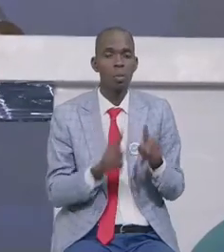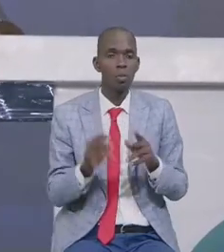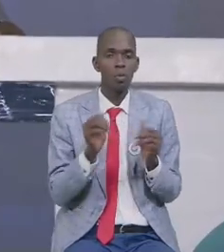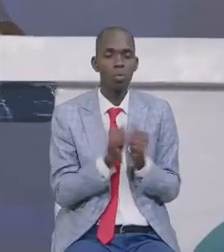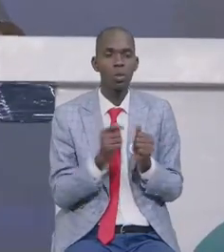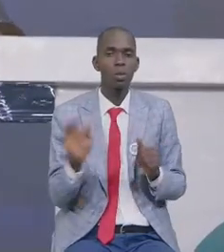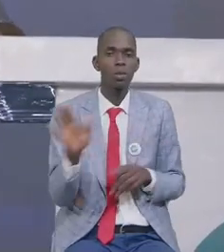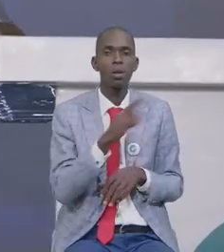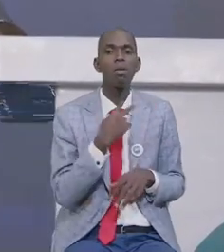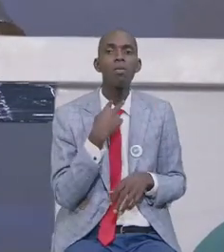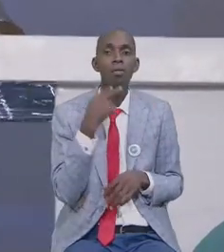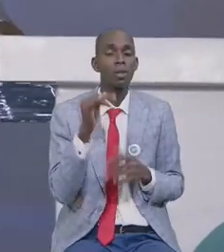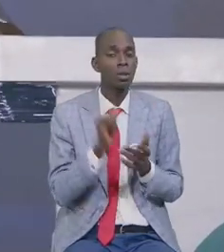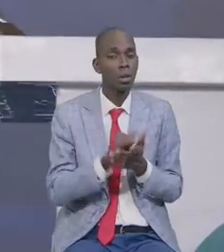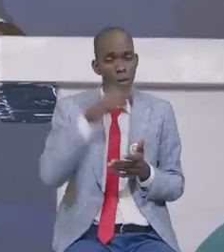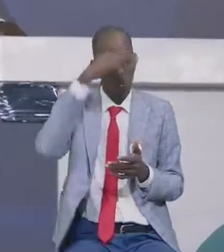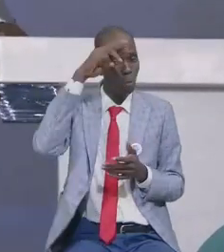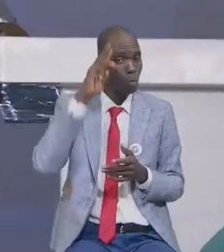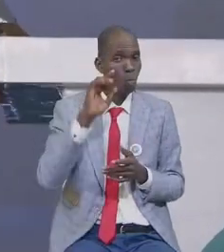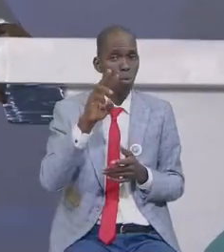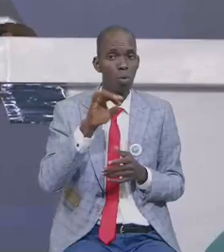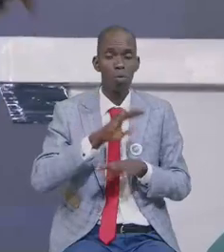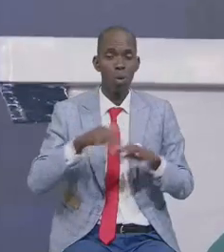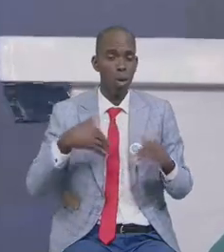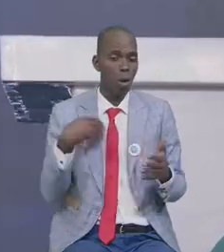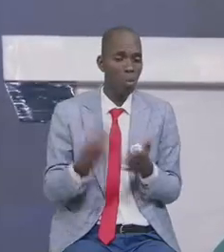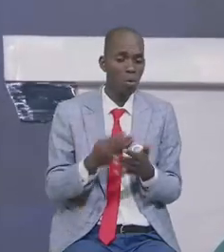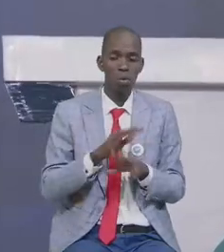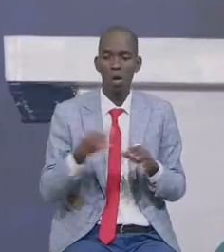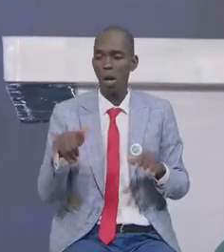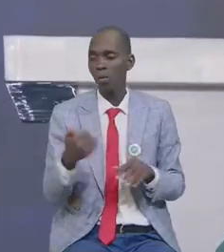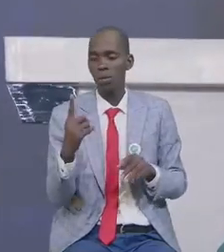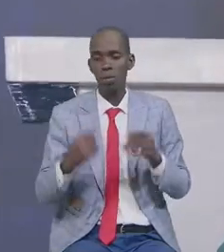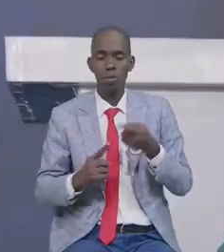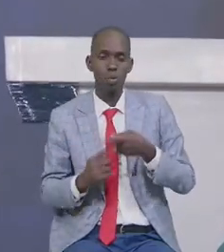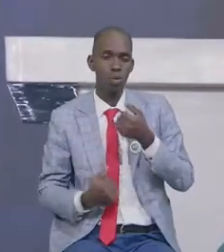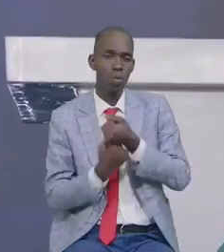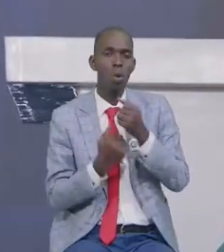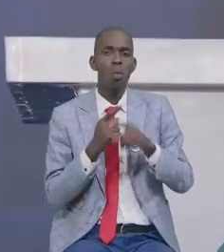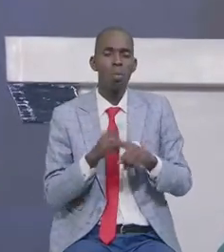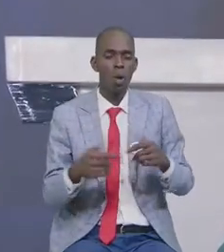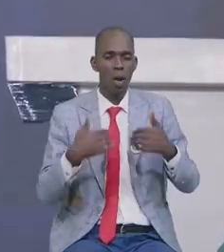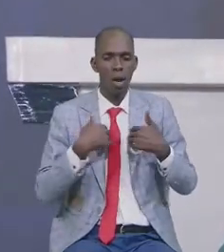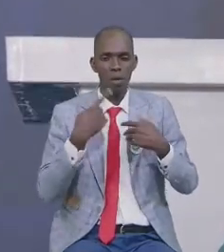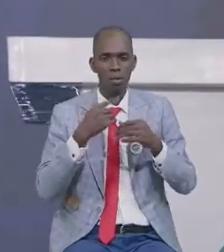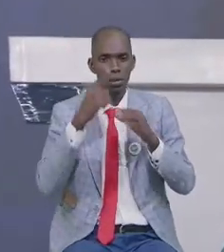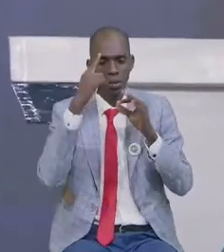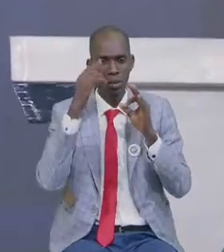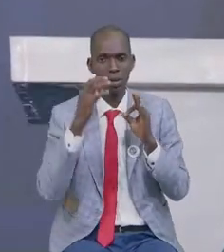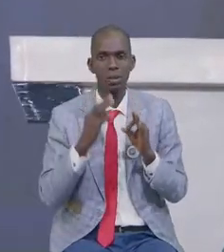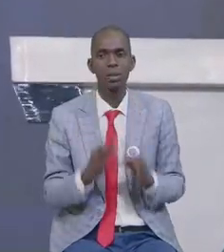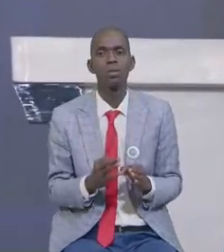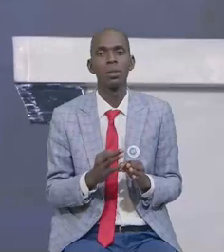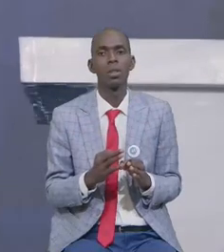leur voie. La veuve qui n'a pas de contact, qui n'a personne. Elle avait la détermination.